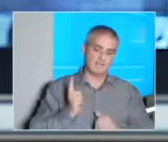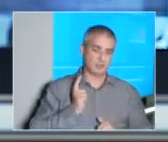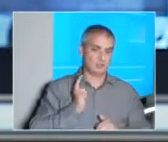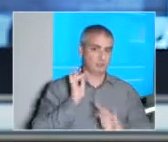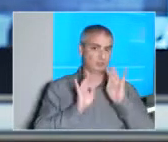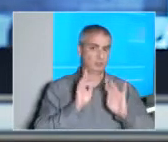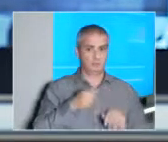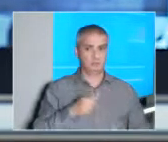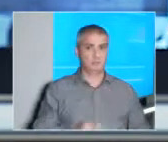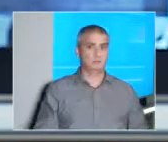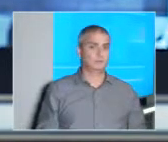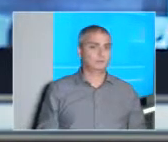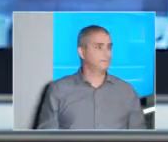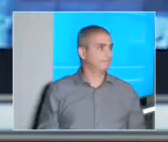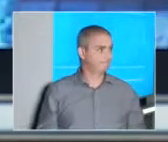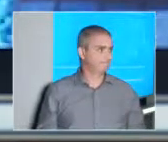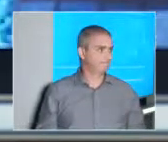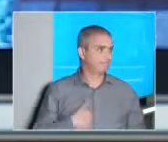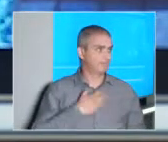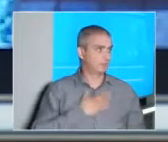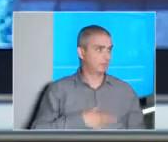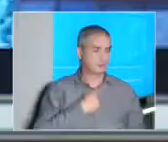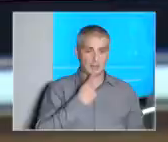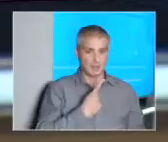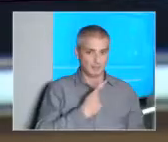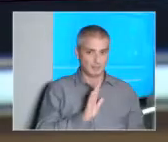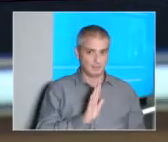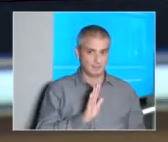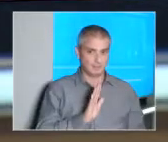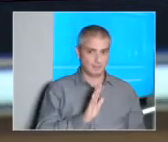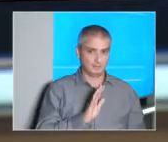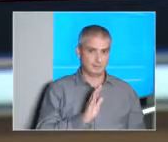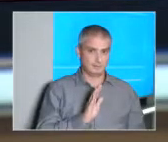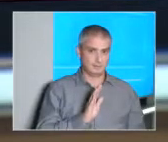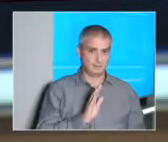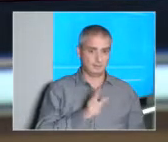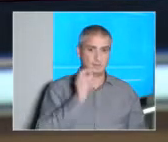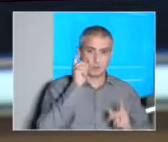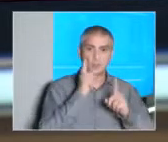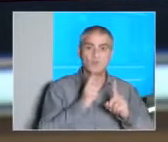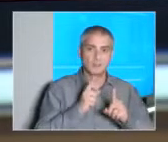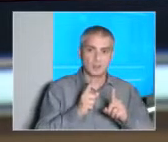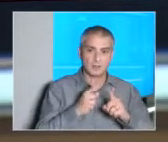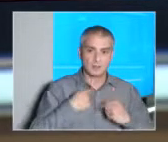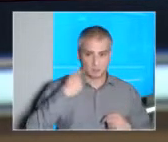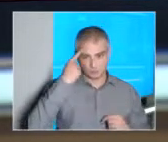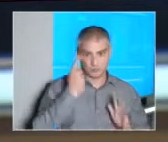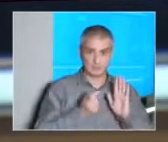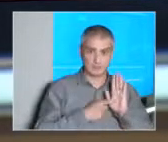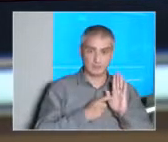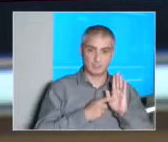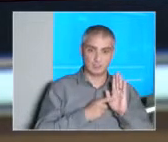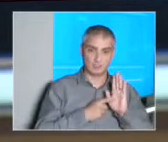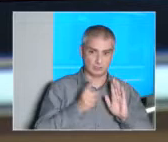אישי. רוצה להגיד לך, רואי, אתה תופתע. אני חושב שהדרישה של